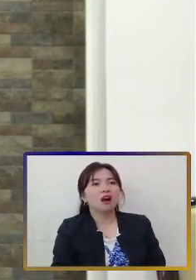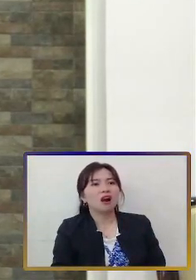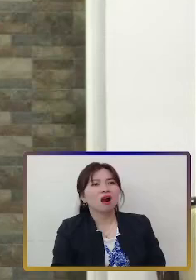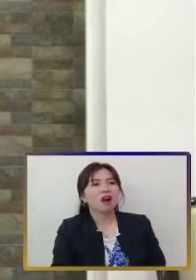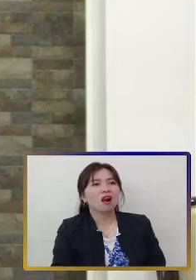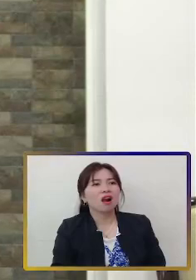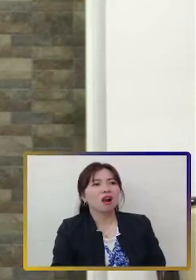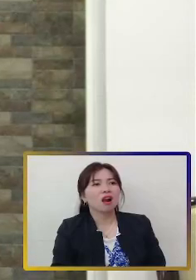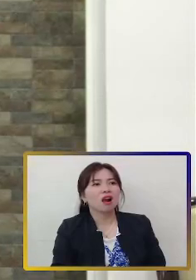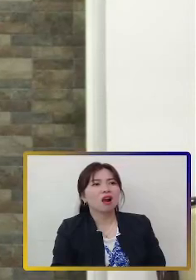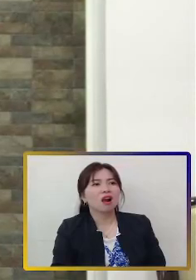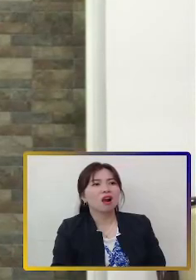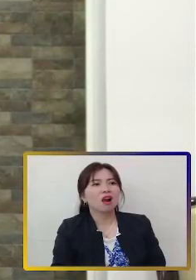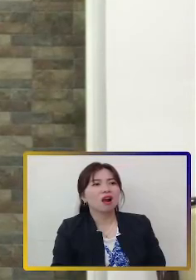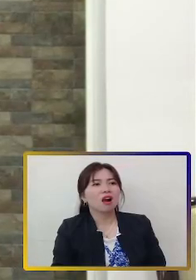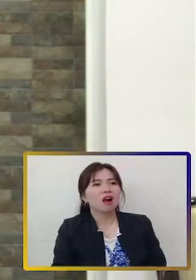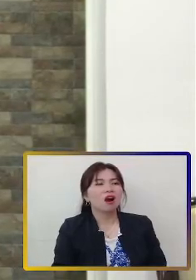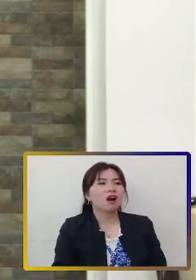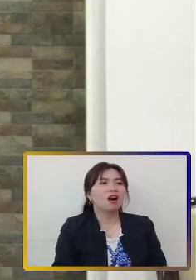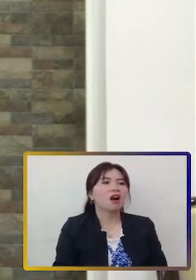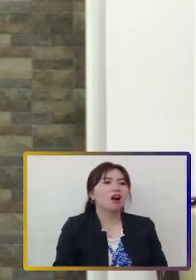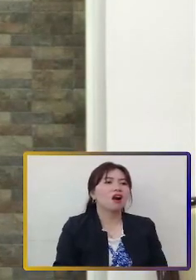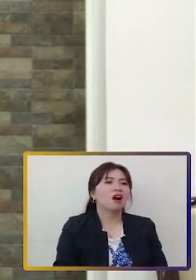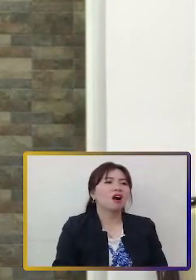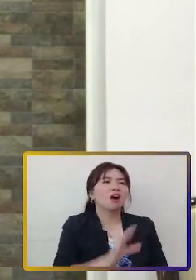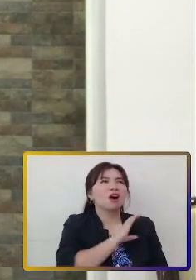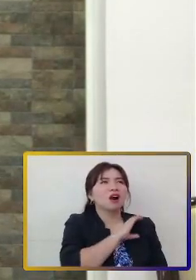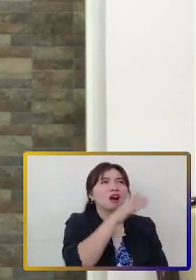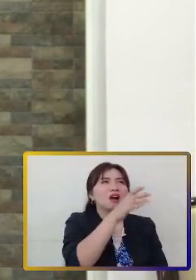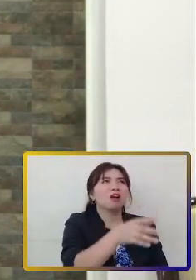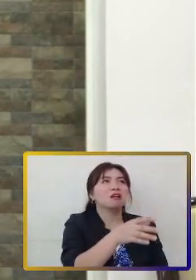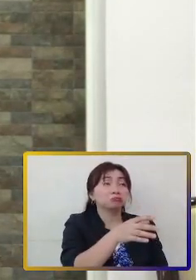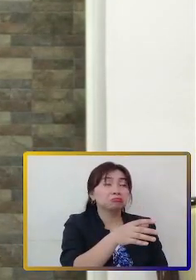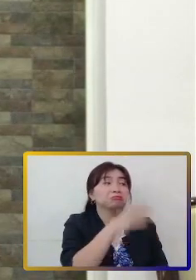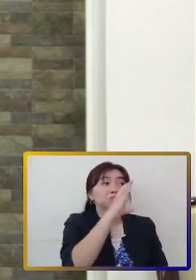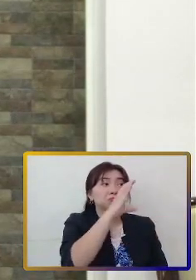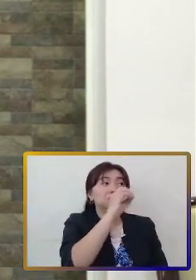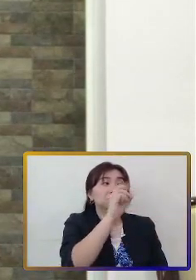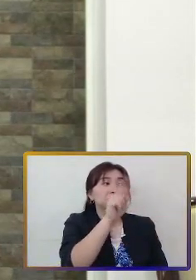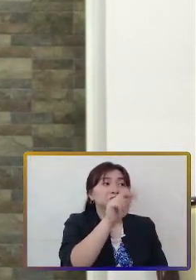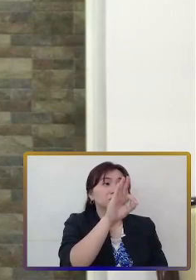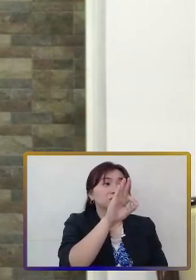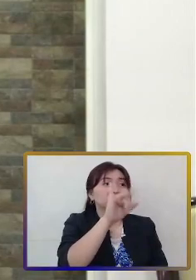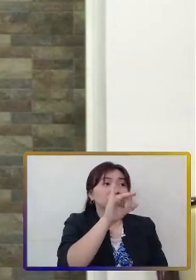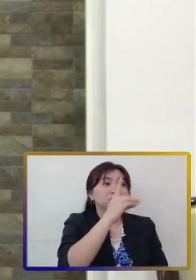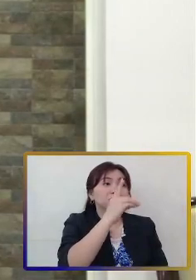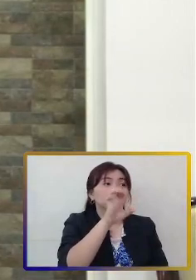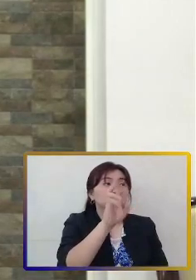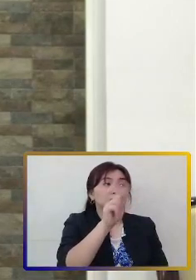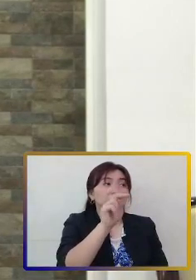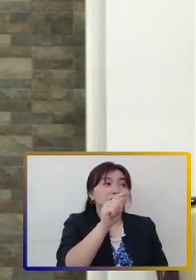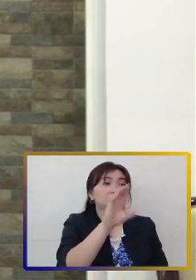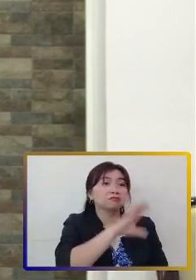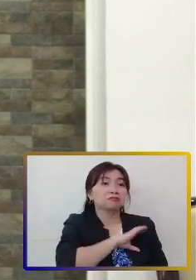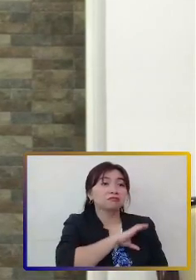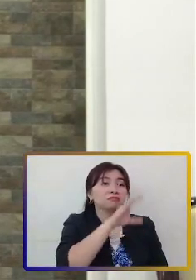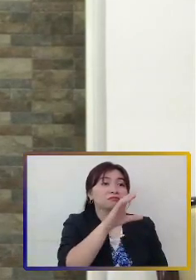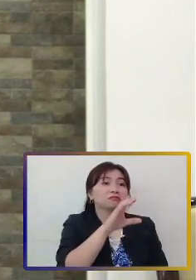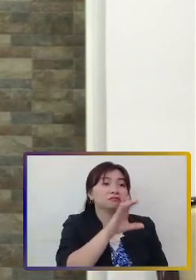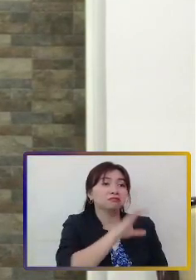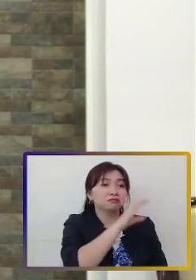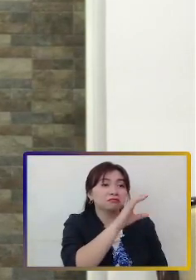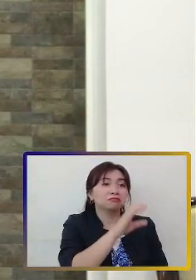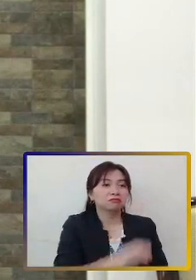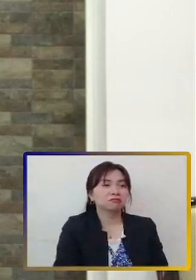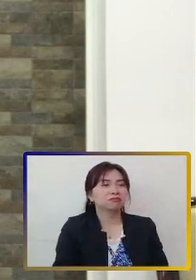pa Paano tayo magkakaron ng confidence if we want to a life full of confidence and trust sabi ng Bi John